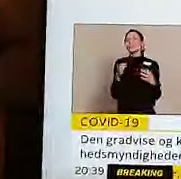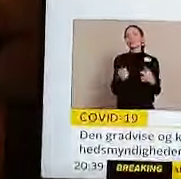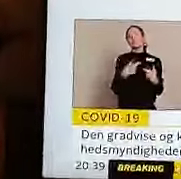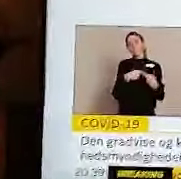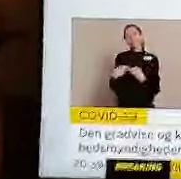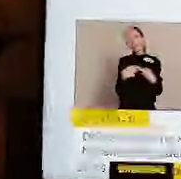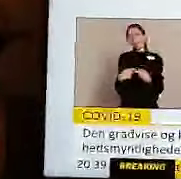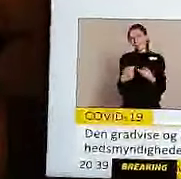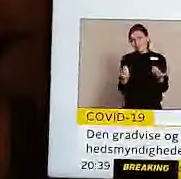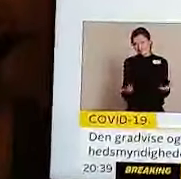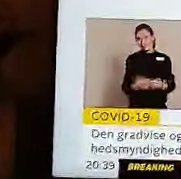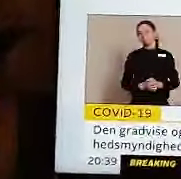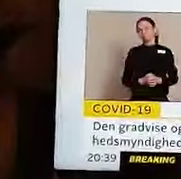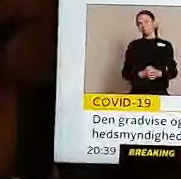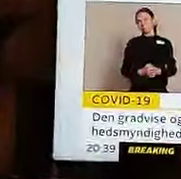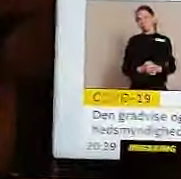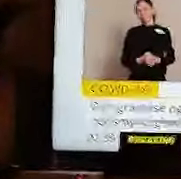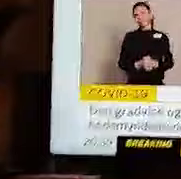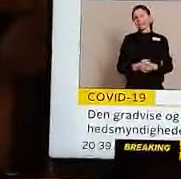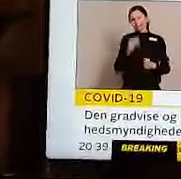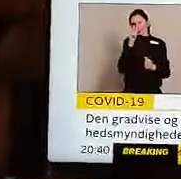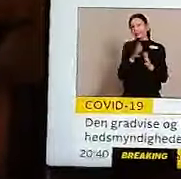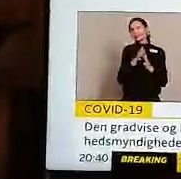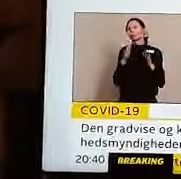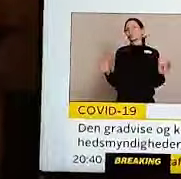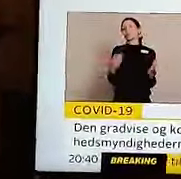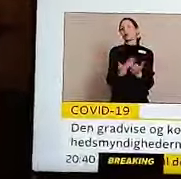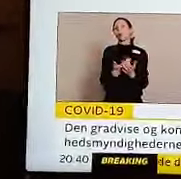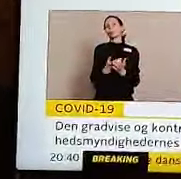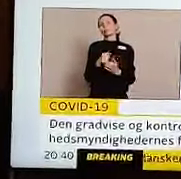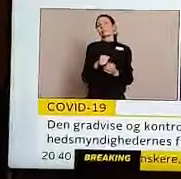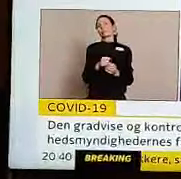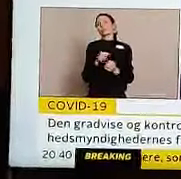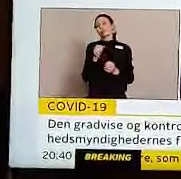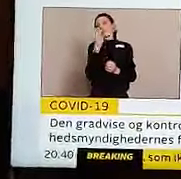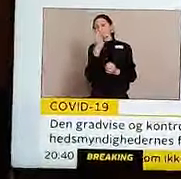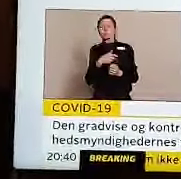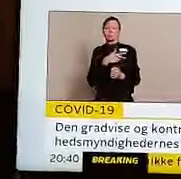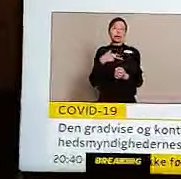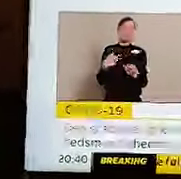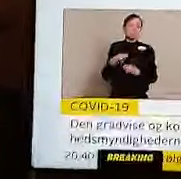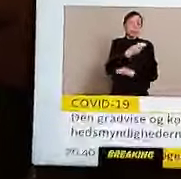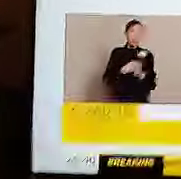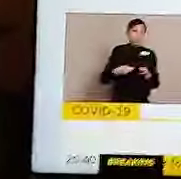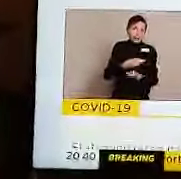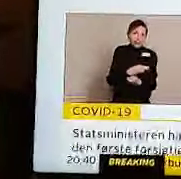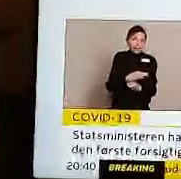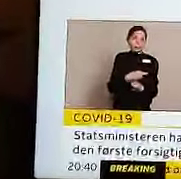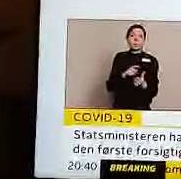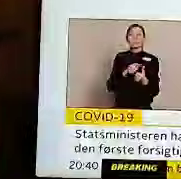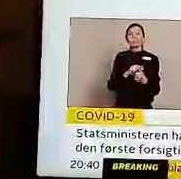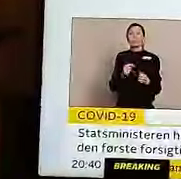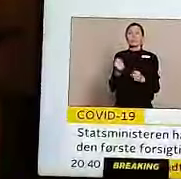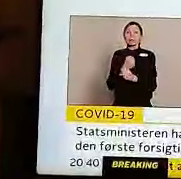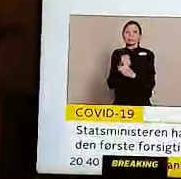منصبه, رئيس الشرطة اللي هو يعني في منطقة كوبنهاجن أو في الدنمارك, يعني طبعا يصدر